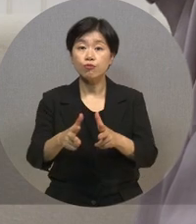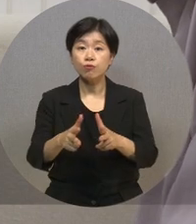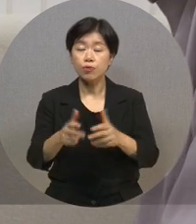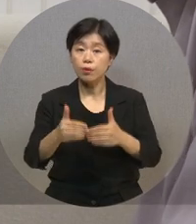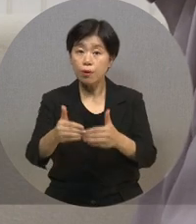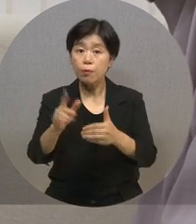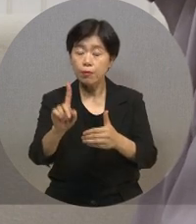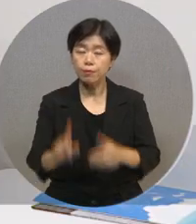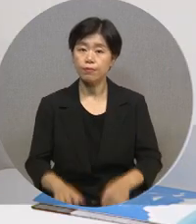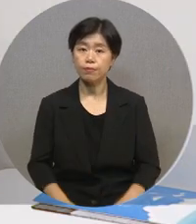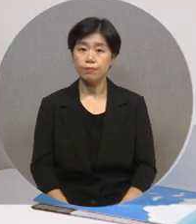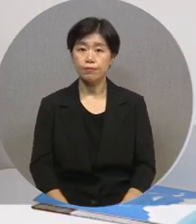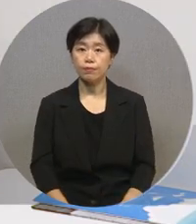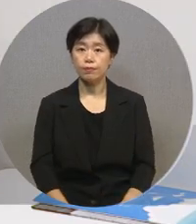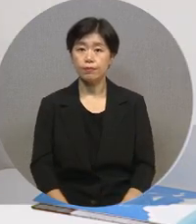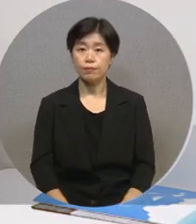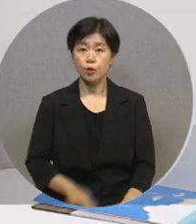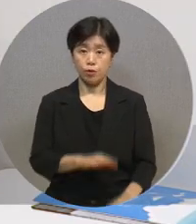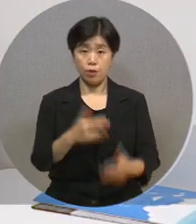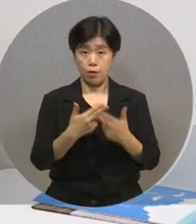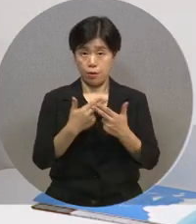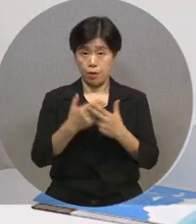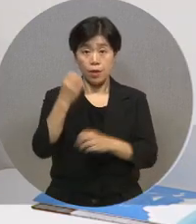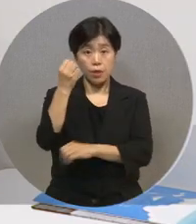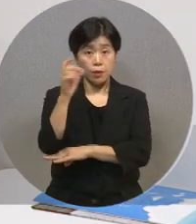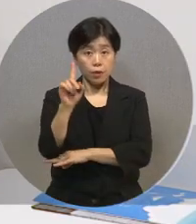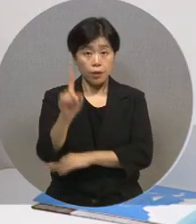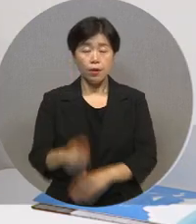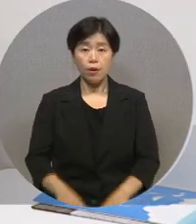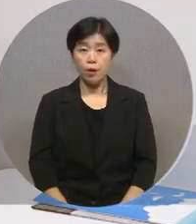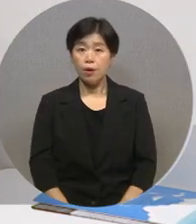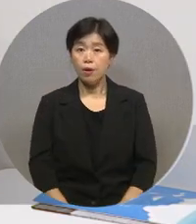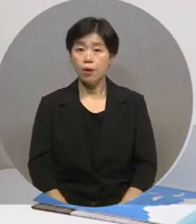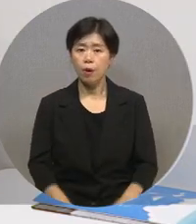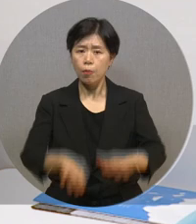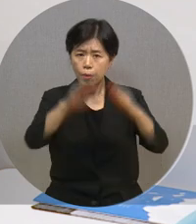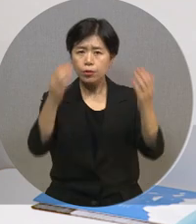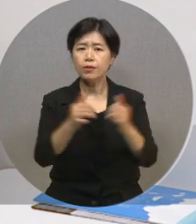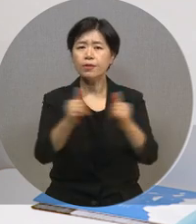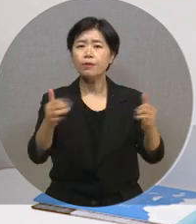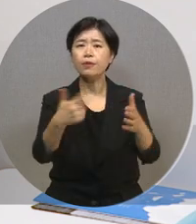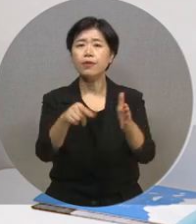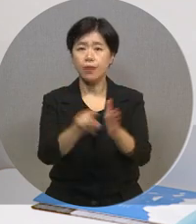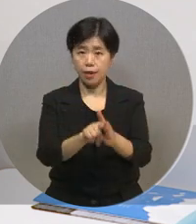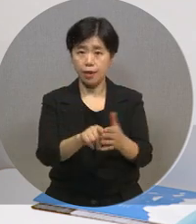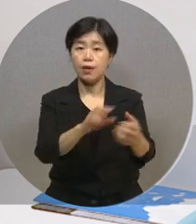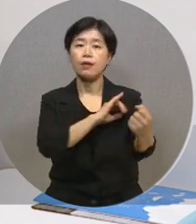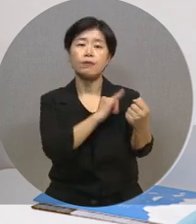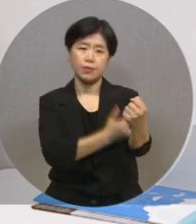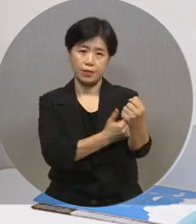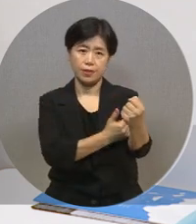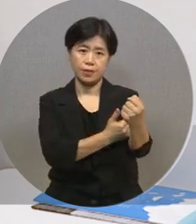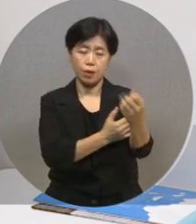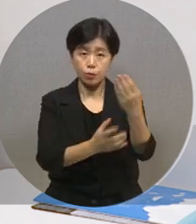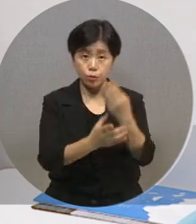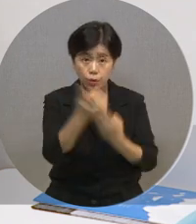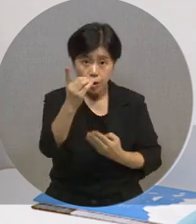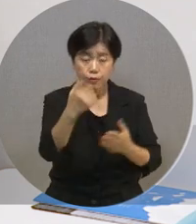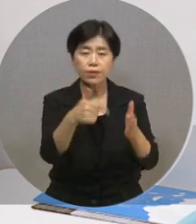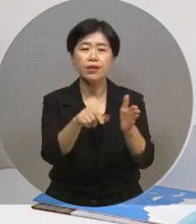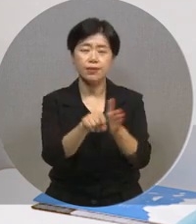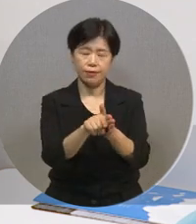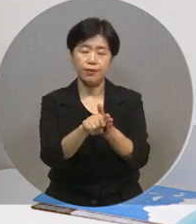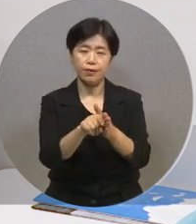좀 설명해 주시겠어요? 저희 협회는 기본적으로 모두를 위한 권리와 통합이라는 결국 장애 주류화를